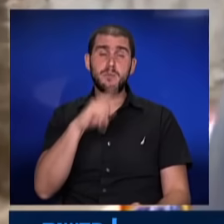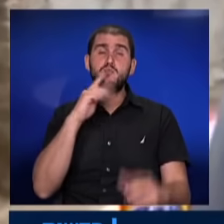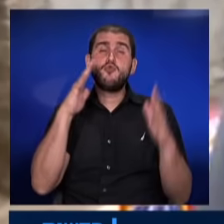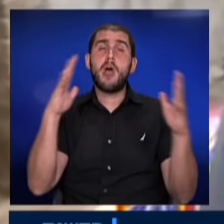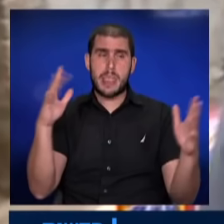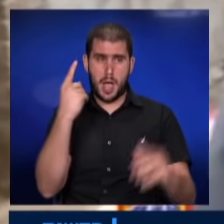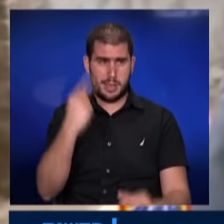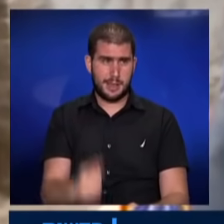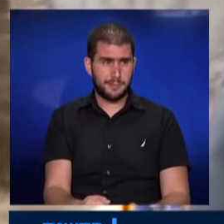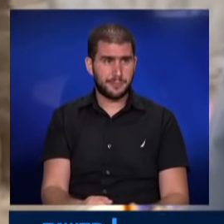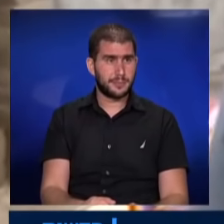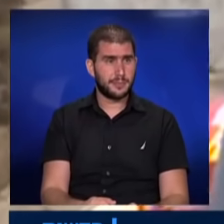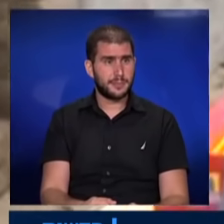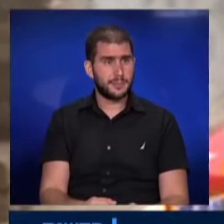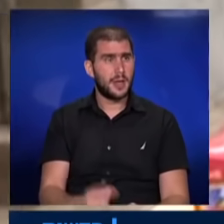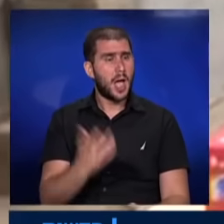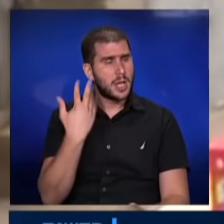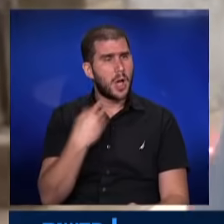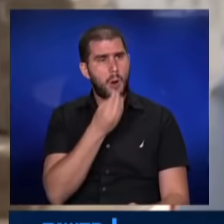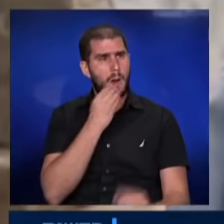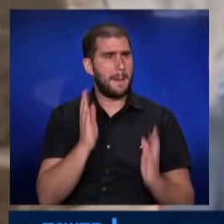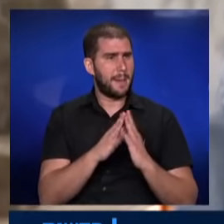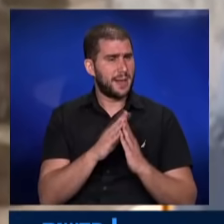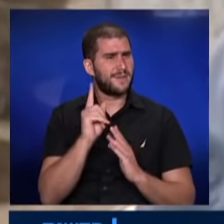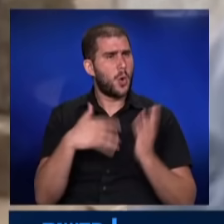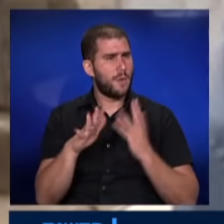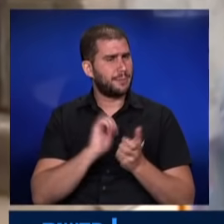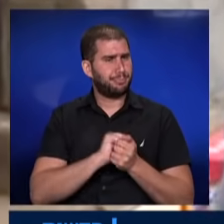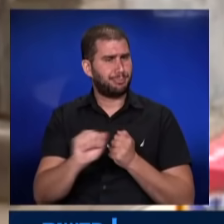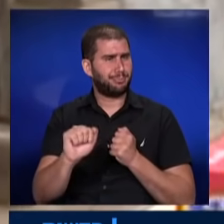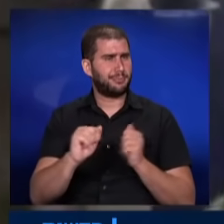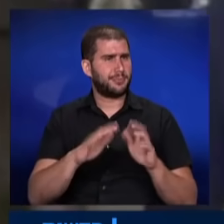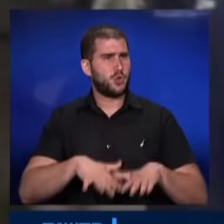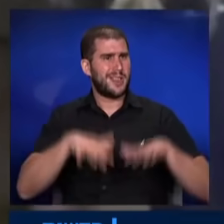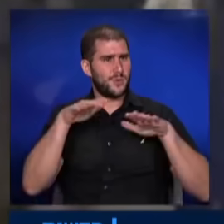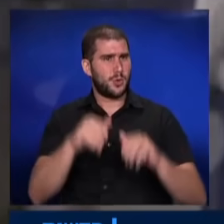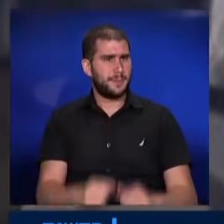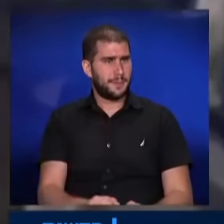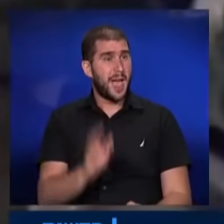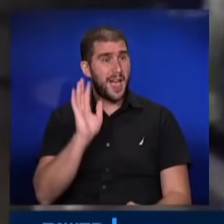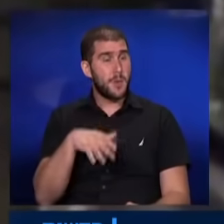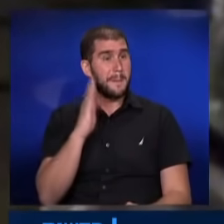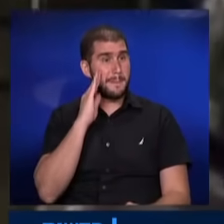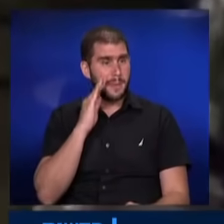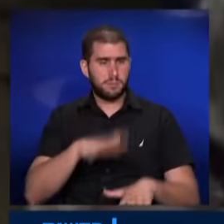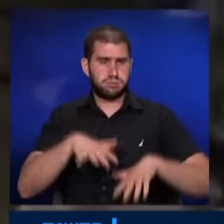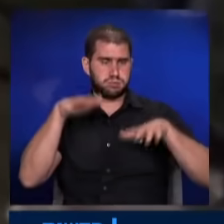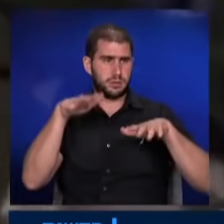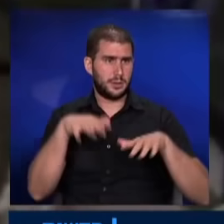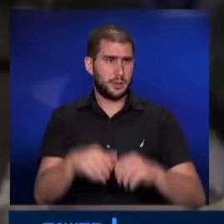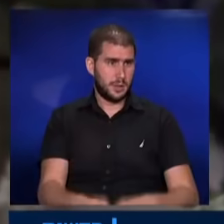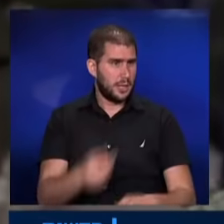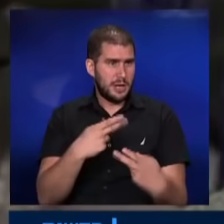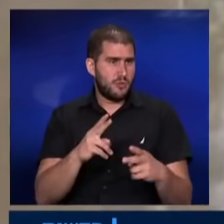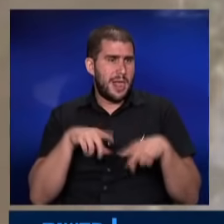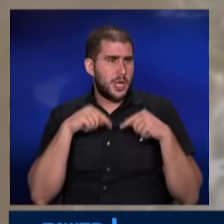שלמה. We had some food at home, but most of it was destroyed by the flood. Even our bed was floating in the flood. We cannot